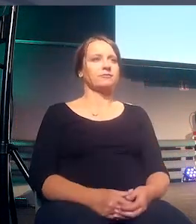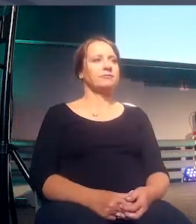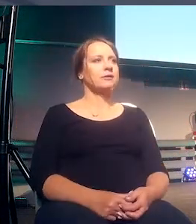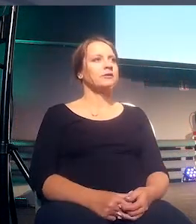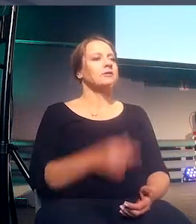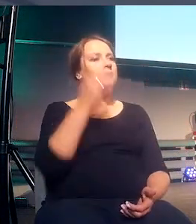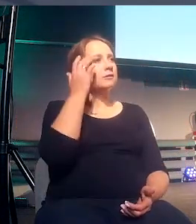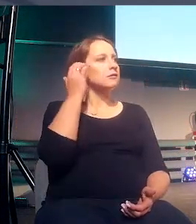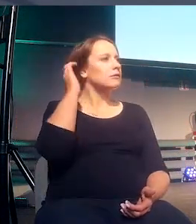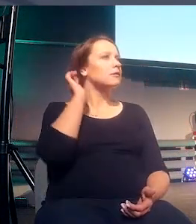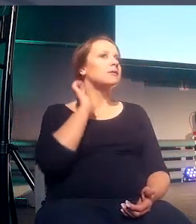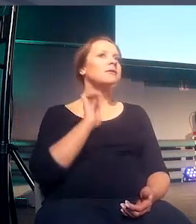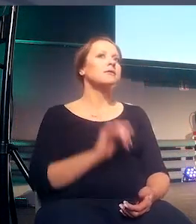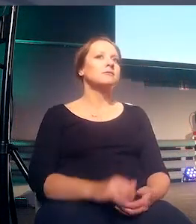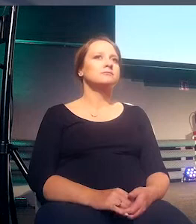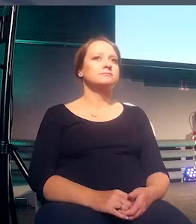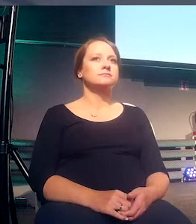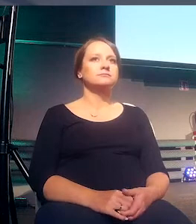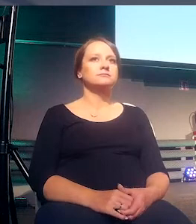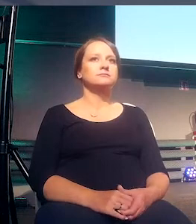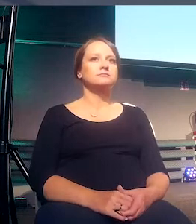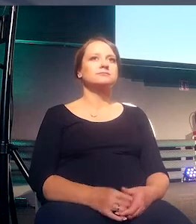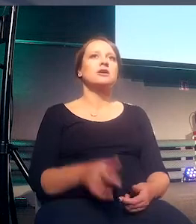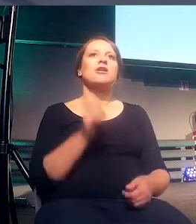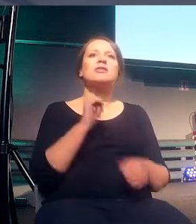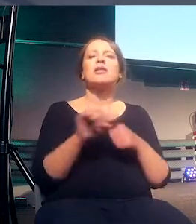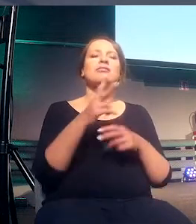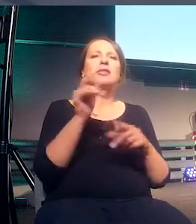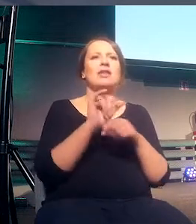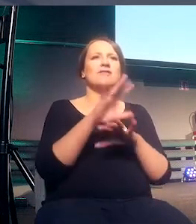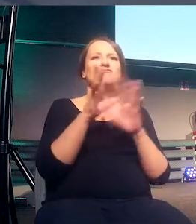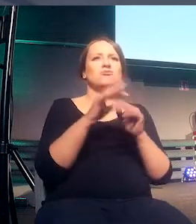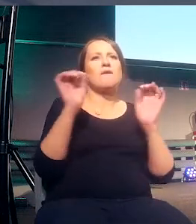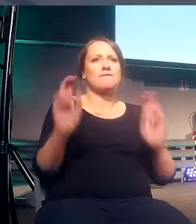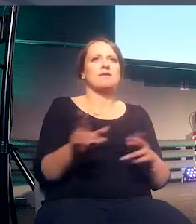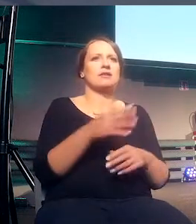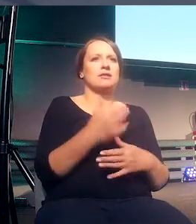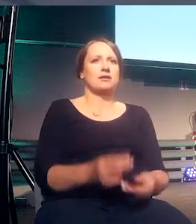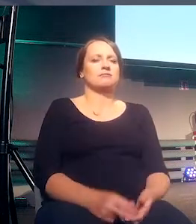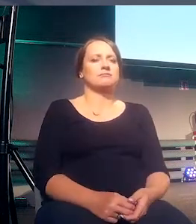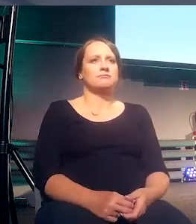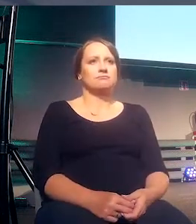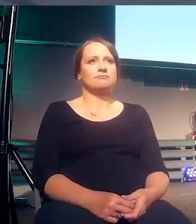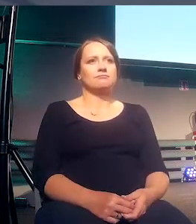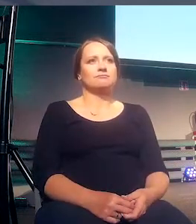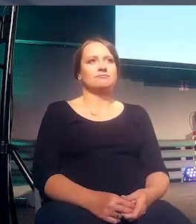intuicyjnie. To nie jest konkret. To nie są fakty. W ten sposób jesteśmy w stanie bardzo szybko zacząć